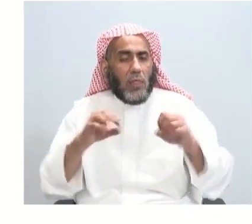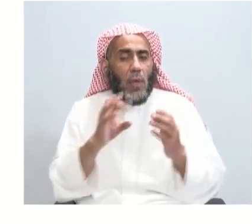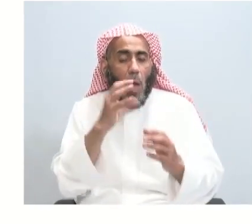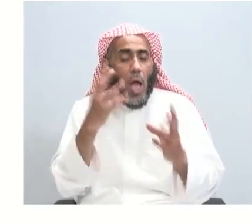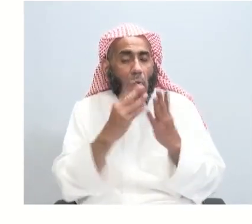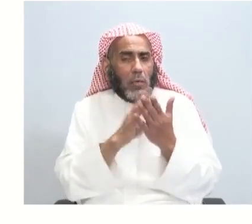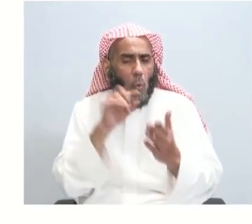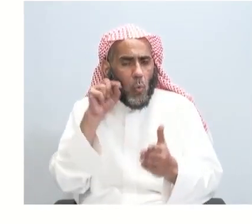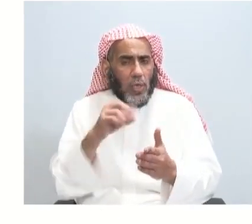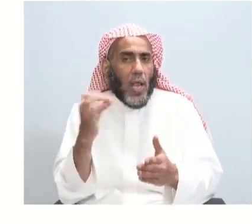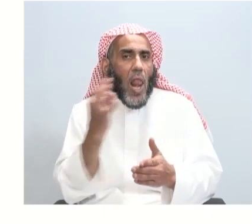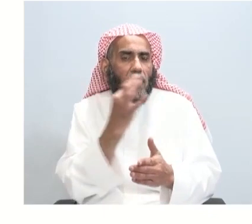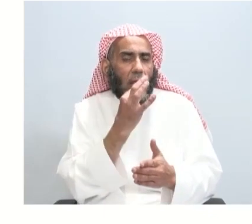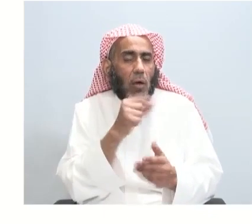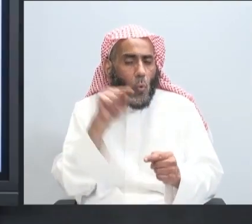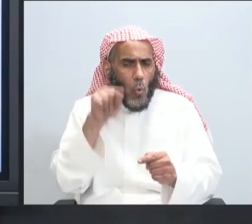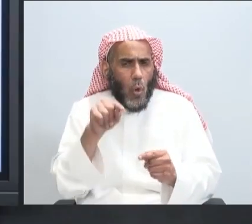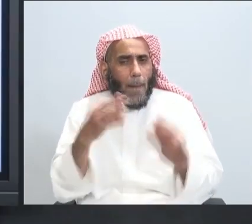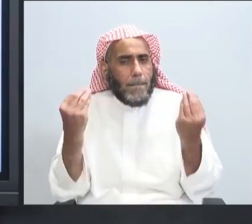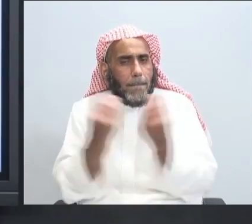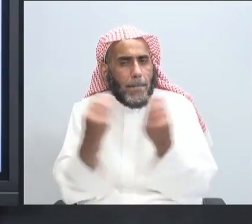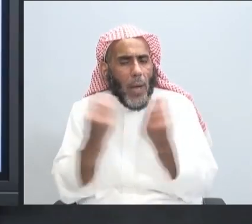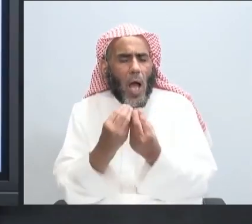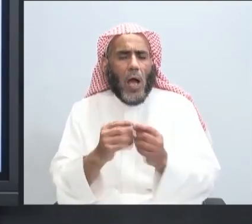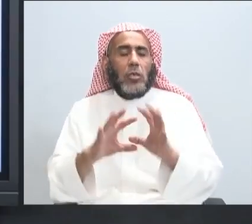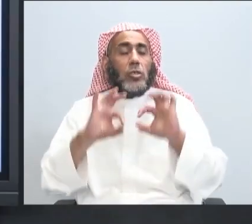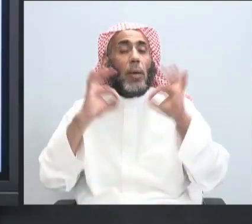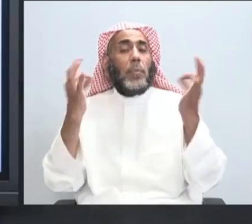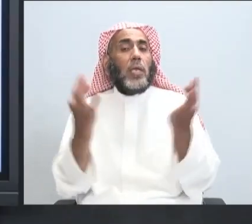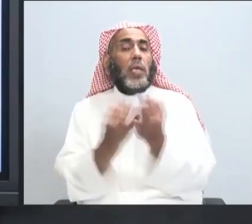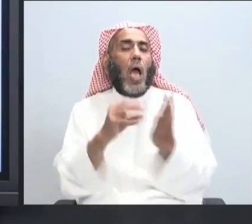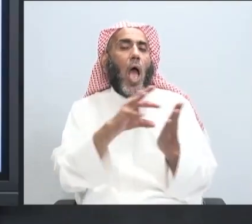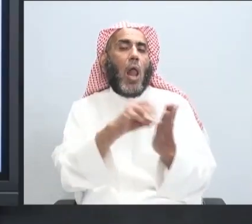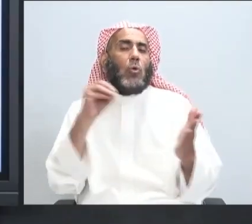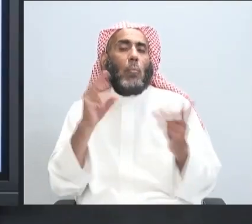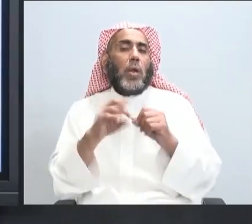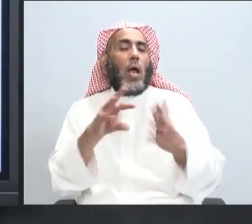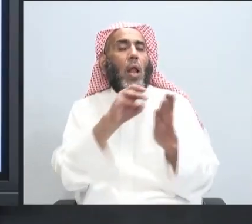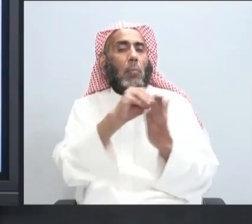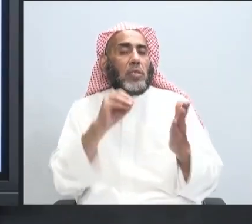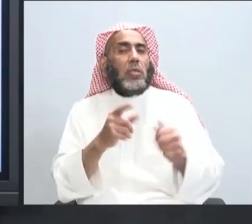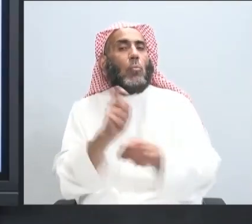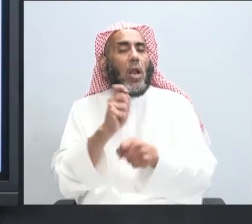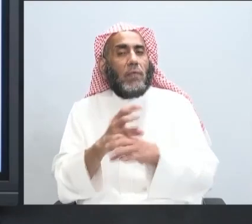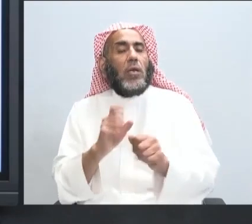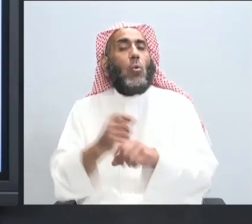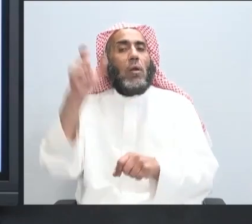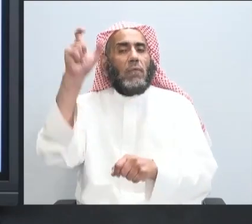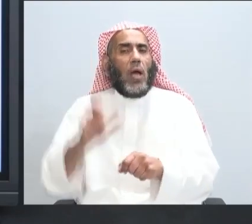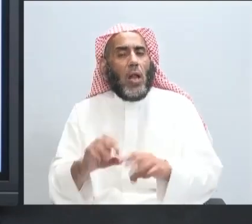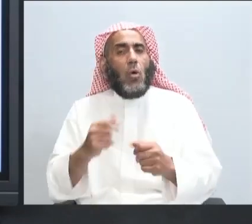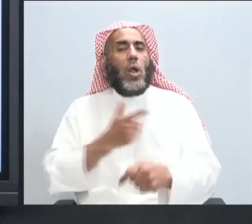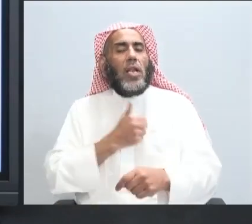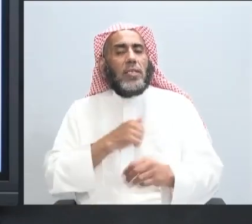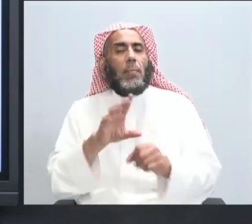الألفاظ وجدت لفظة، فتجد مع اللفظة جميع مشتقات التي منها المصدر ومنها الفعل ومنها الفاعل